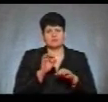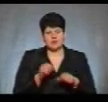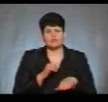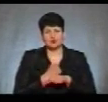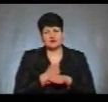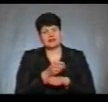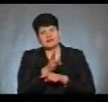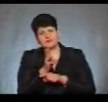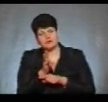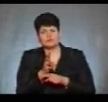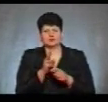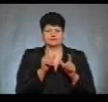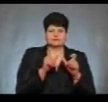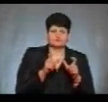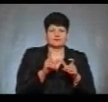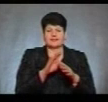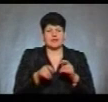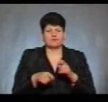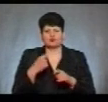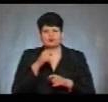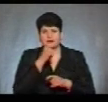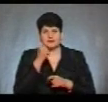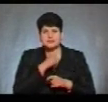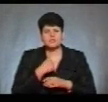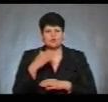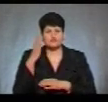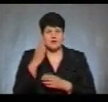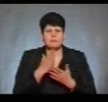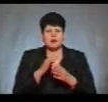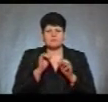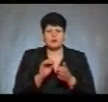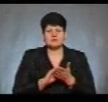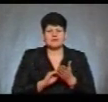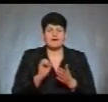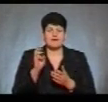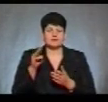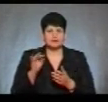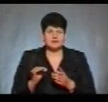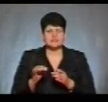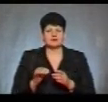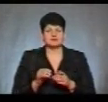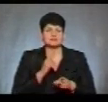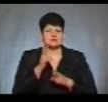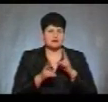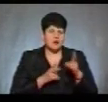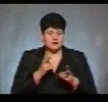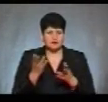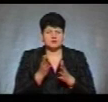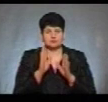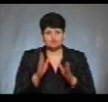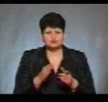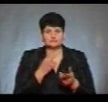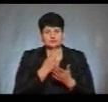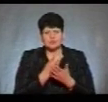фотозйомку, але не порушуючи відповідно таємниці голосування. Вони мають право складати акти, скарги, якщо будуть такі виявлені зі